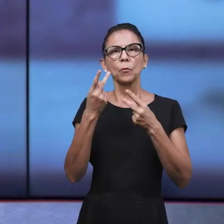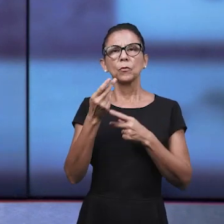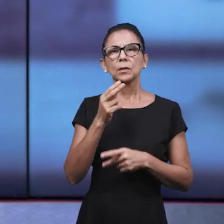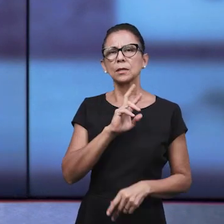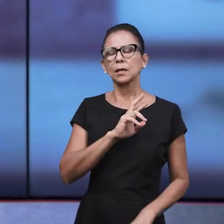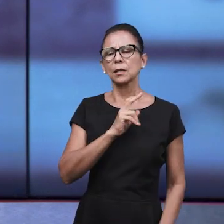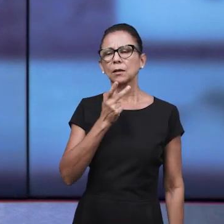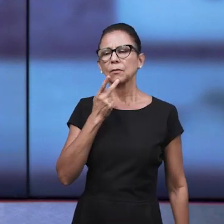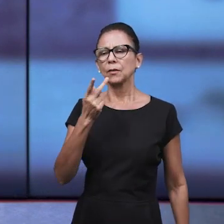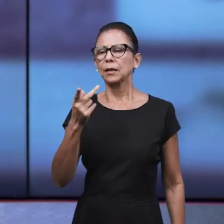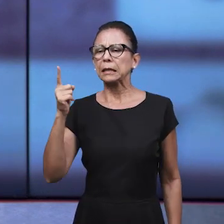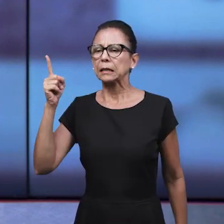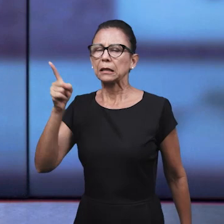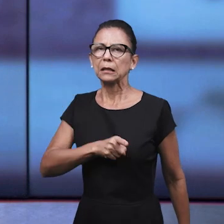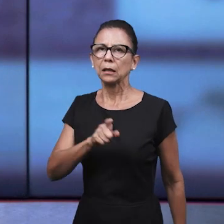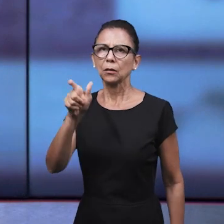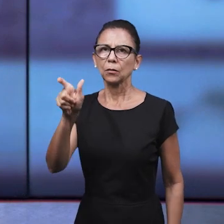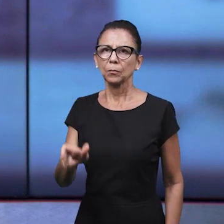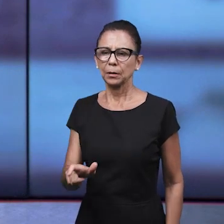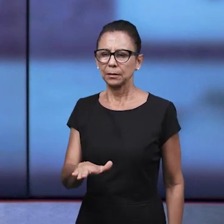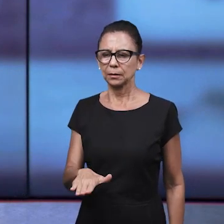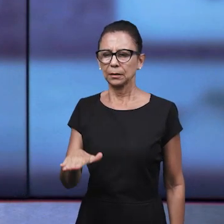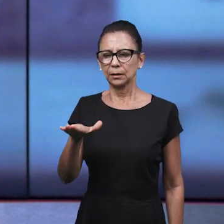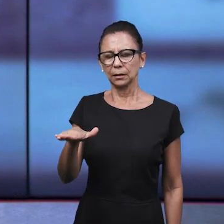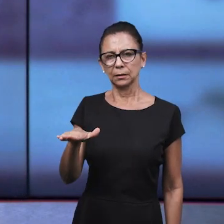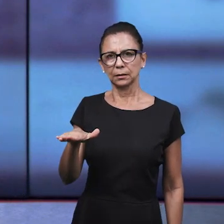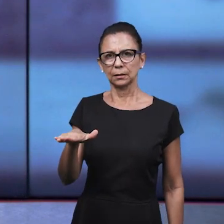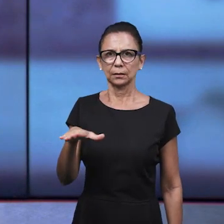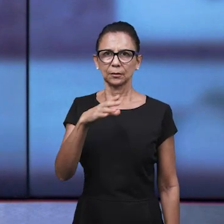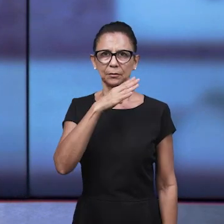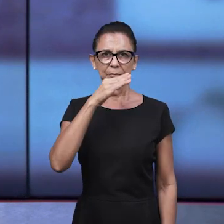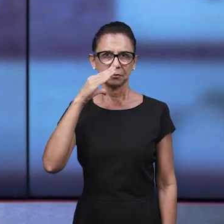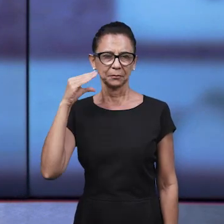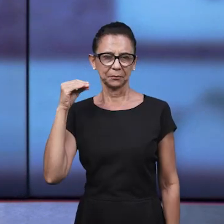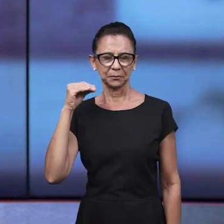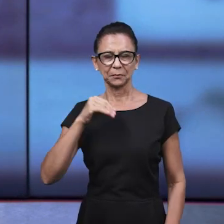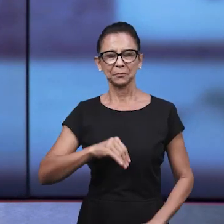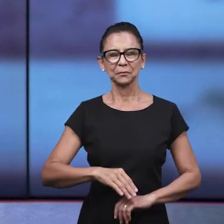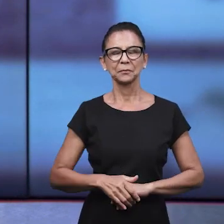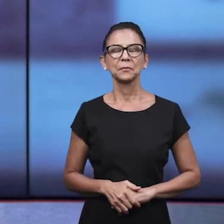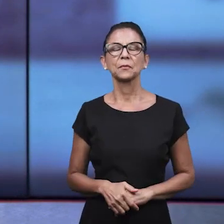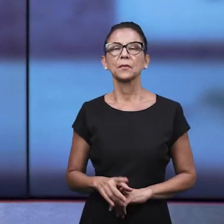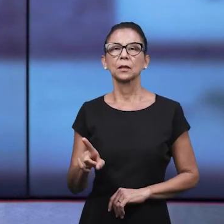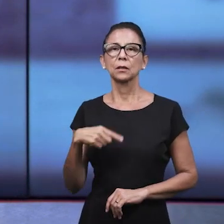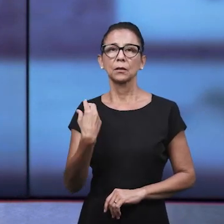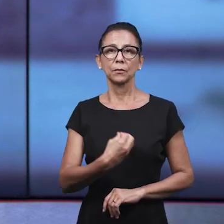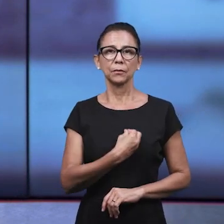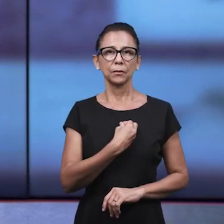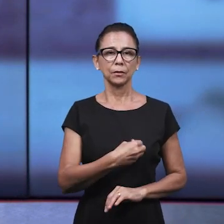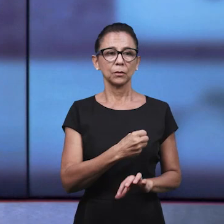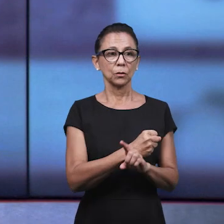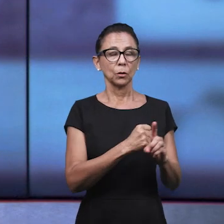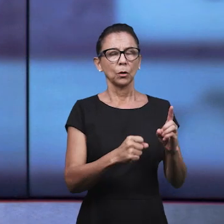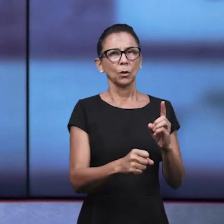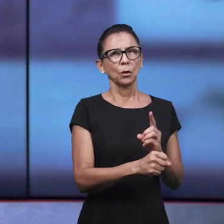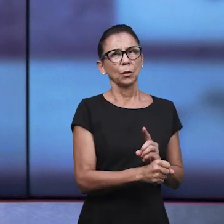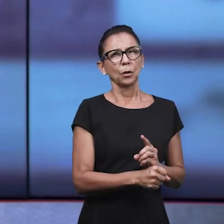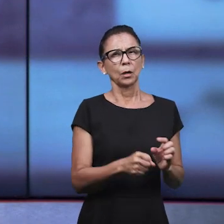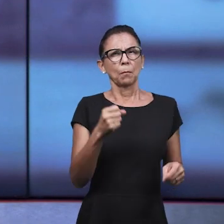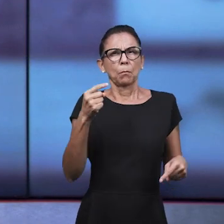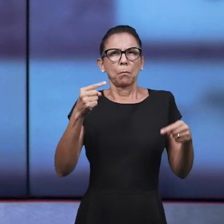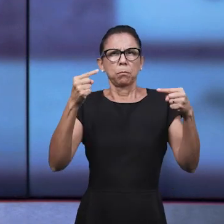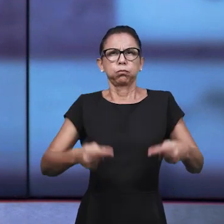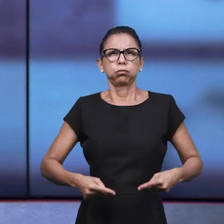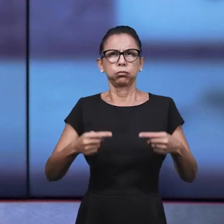du non dans la formation du caractère de nos enfants intermédiaires et adolescents. Nous vivons un monde